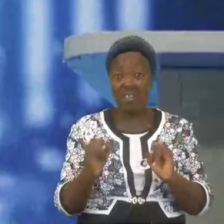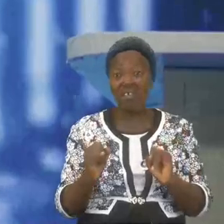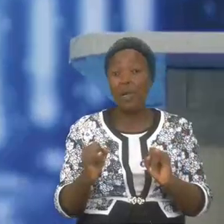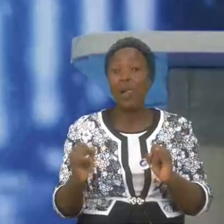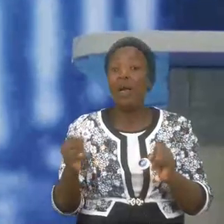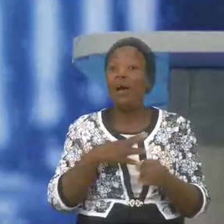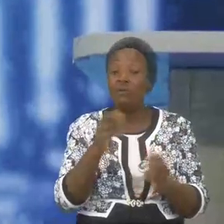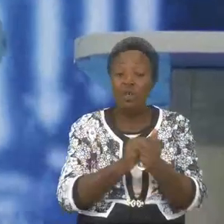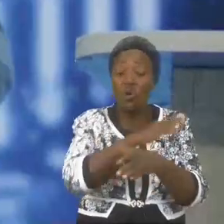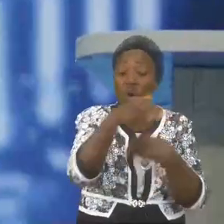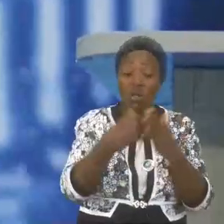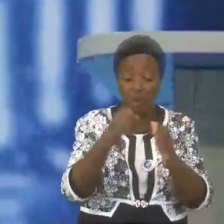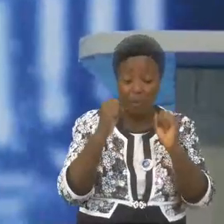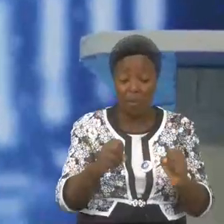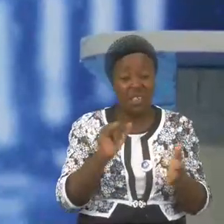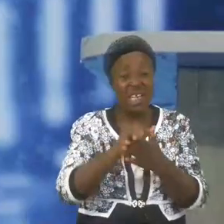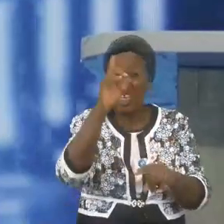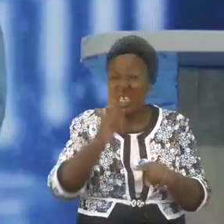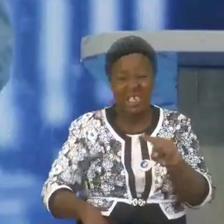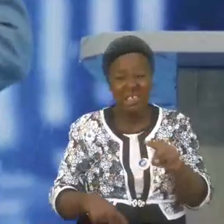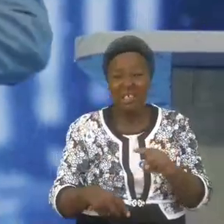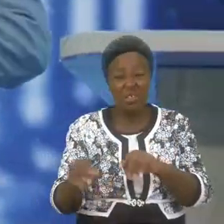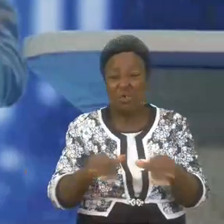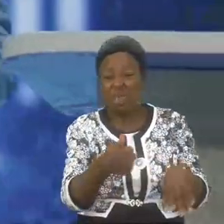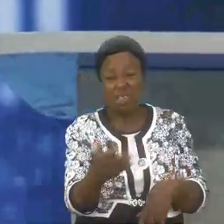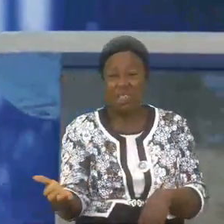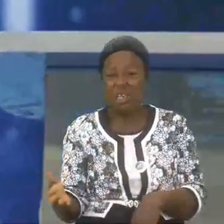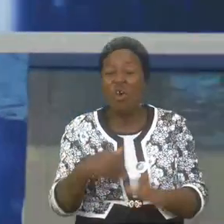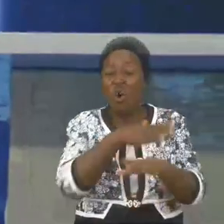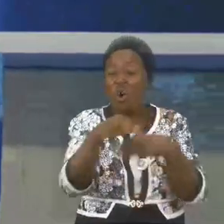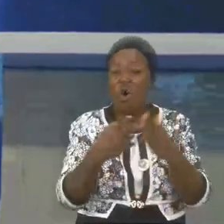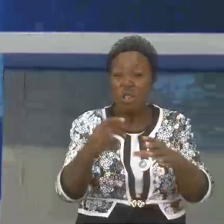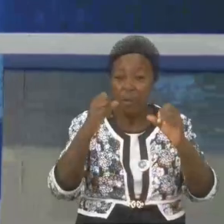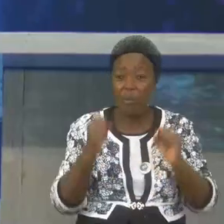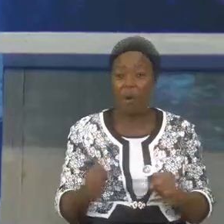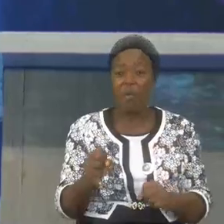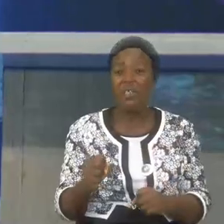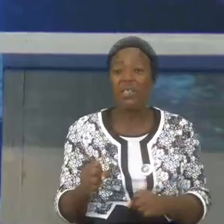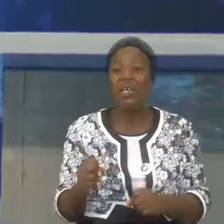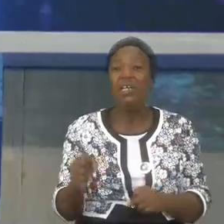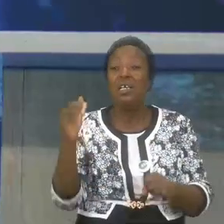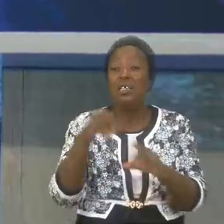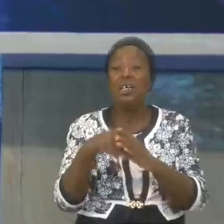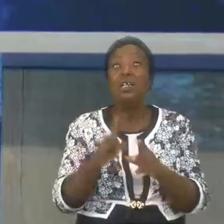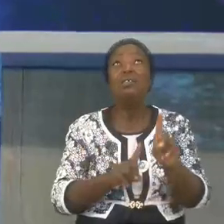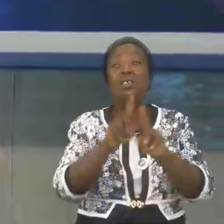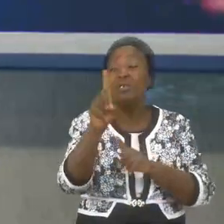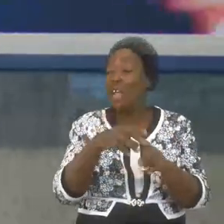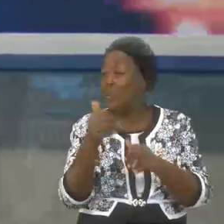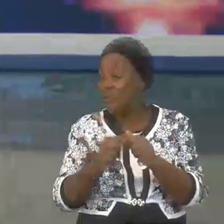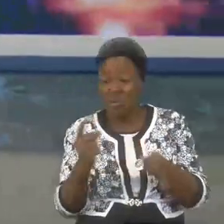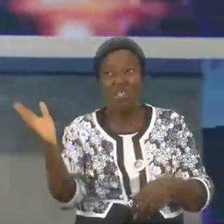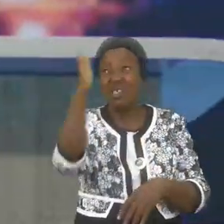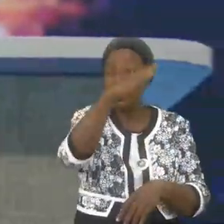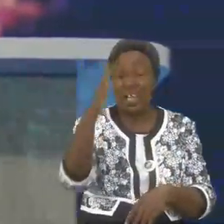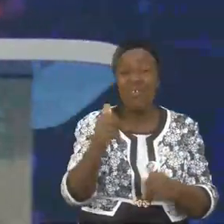l'écran, toute leur puissance de la tombe, toute leur puissance dans les étoiles. Ils